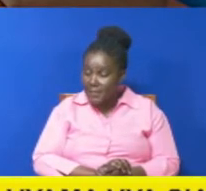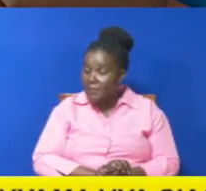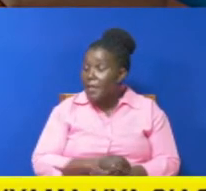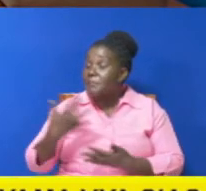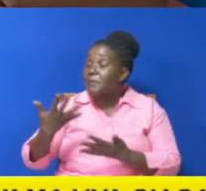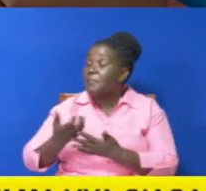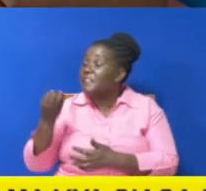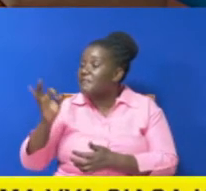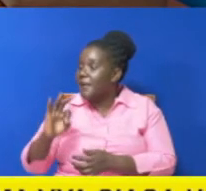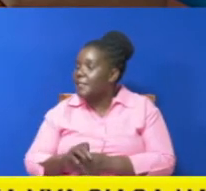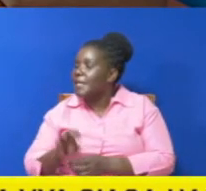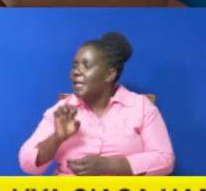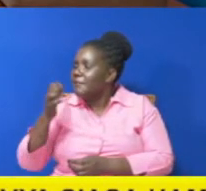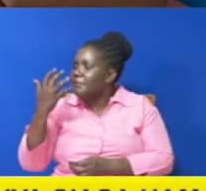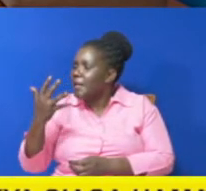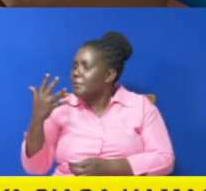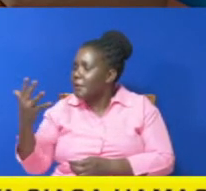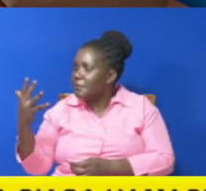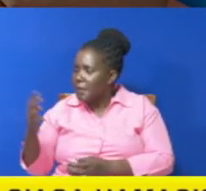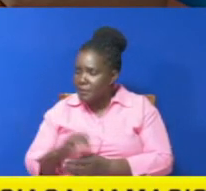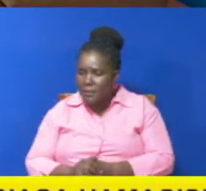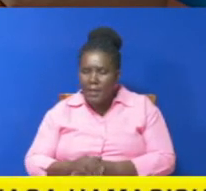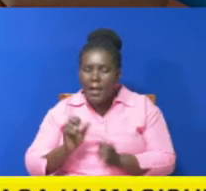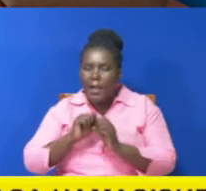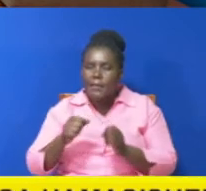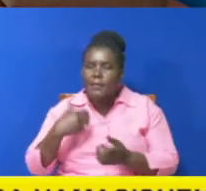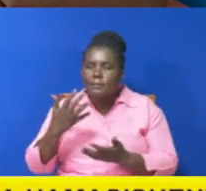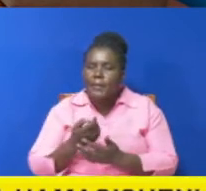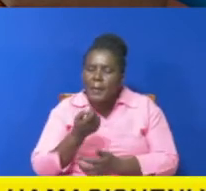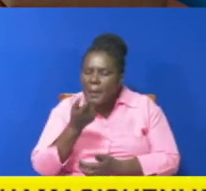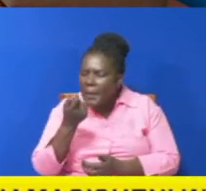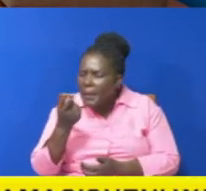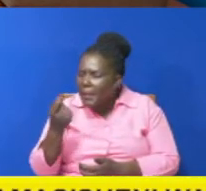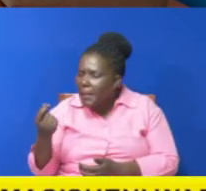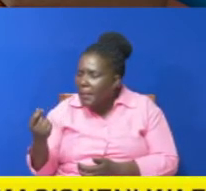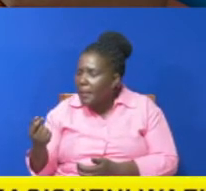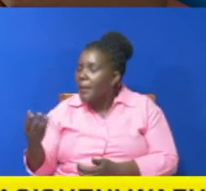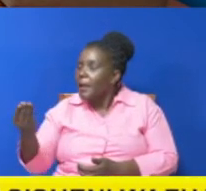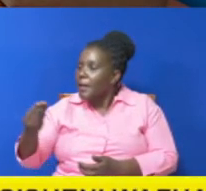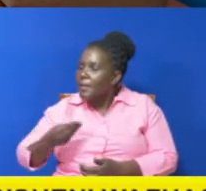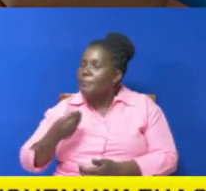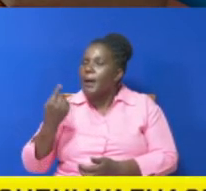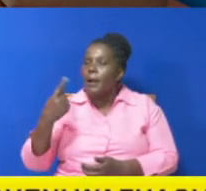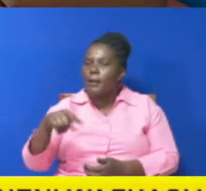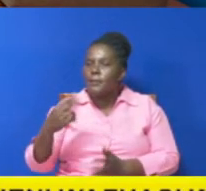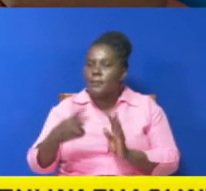TBC. Akinipa ndogo 700,000. Kumbe Alva